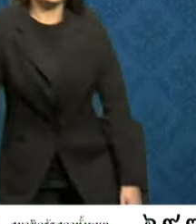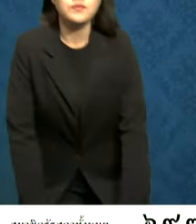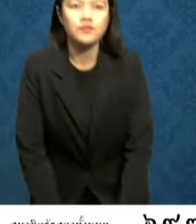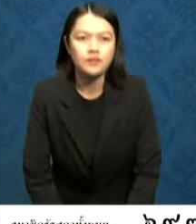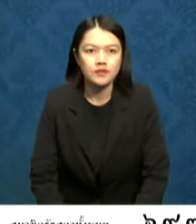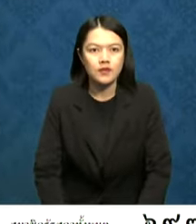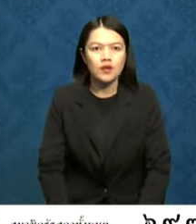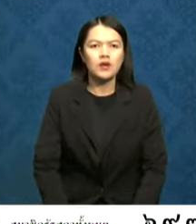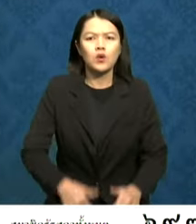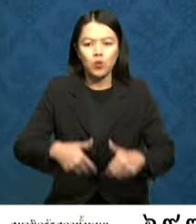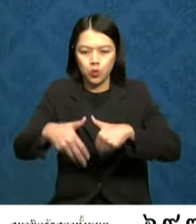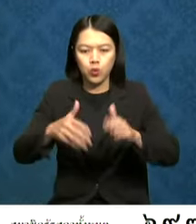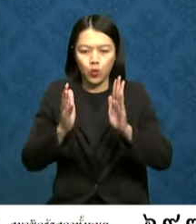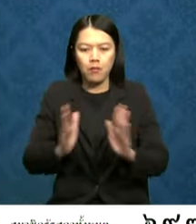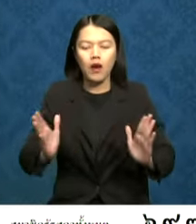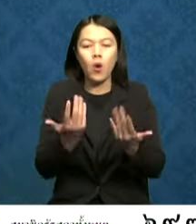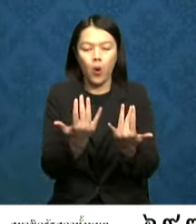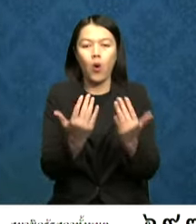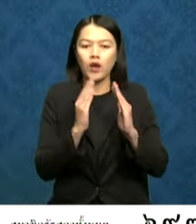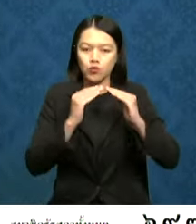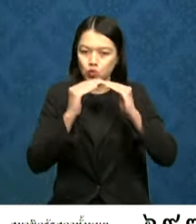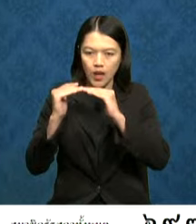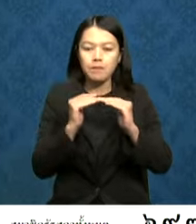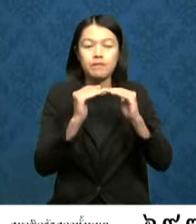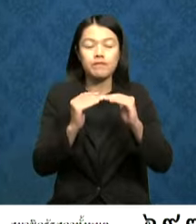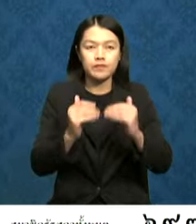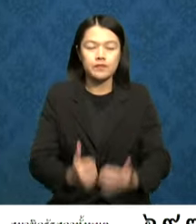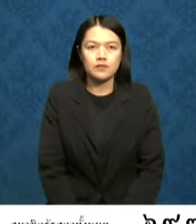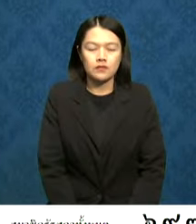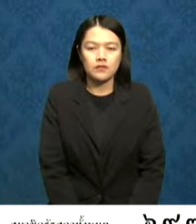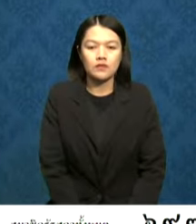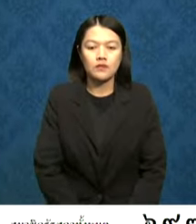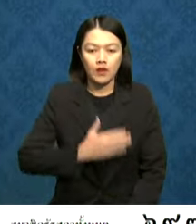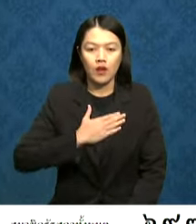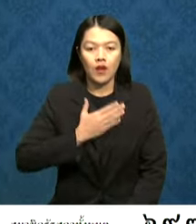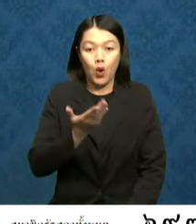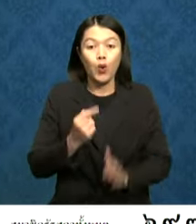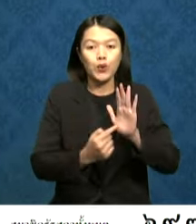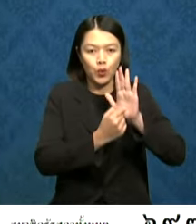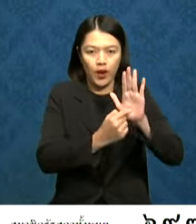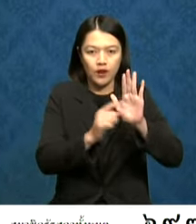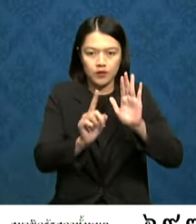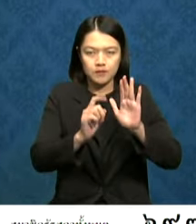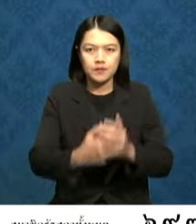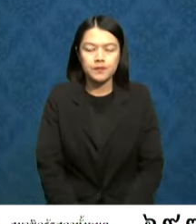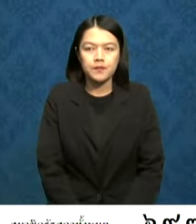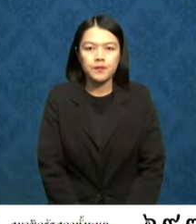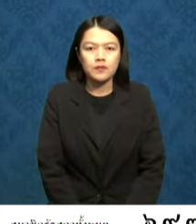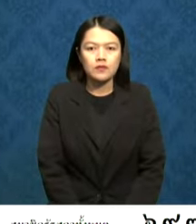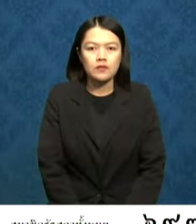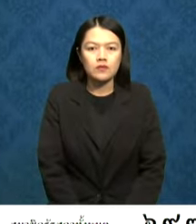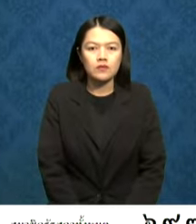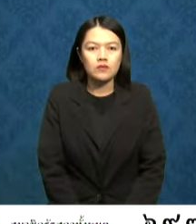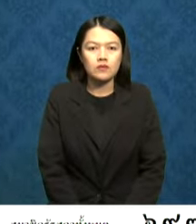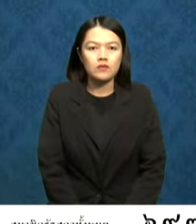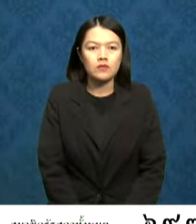งรอคอยความยุติธรรมอยู่ดิฉันขออนุญาตยกตัวอย่างนะคะเหตุการณ์ร้อมปราบผู้ชุ